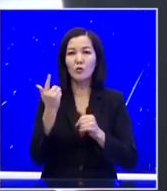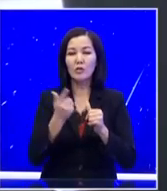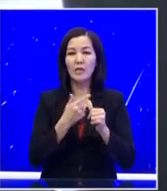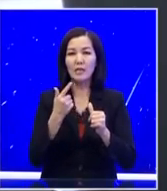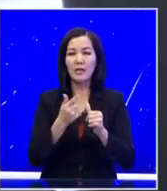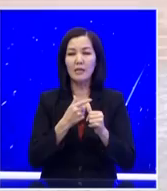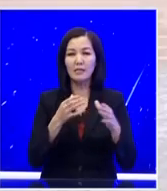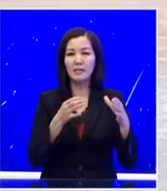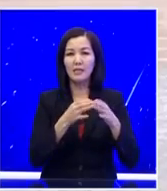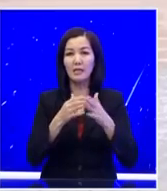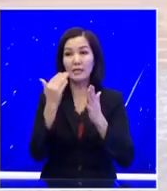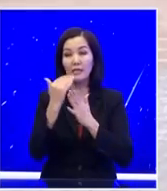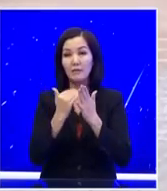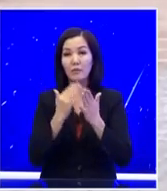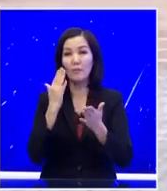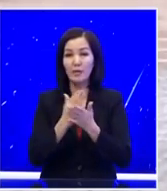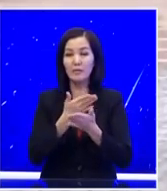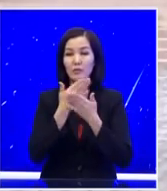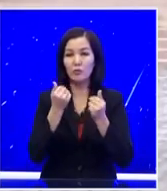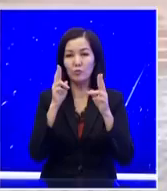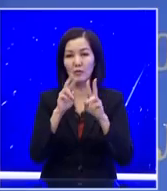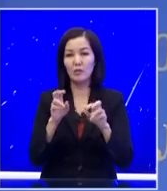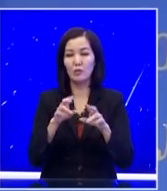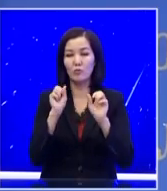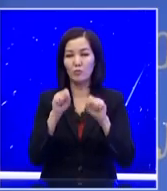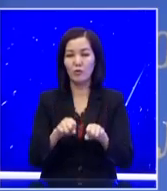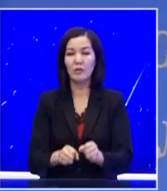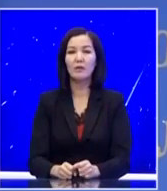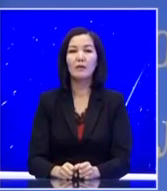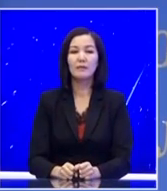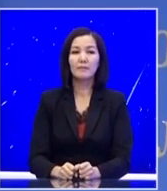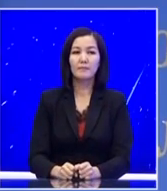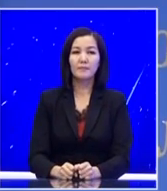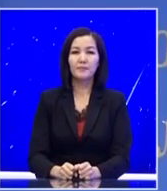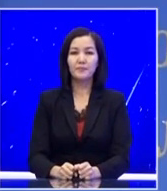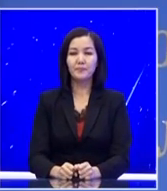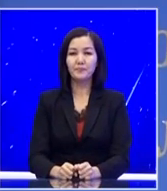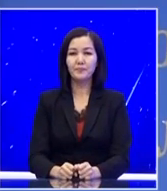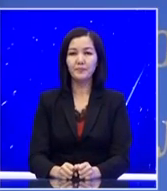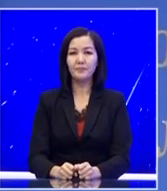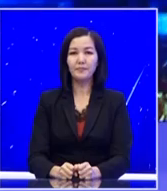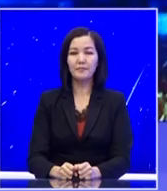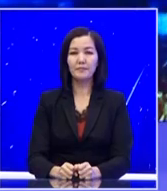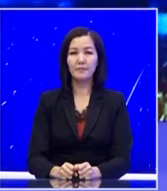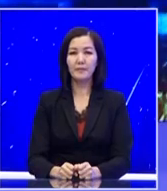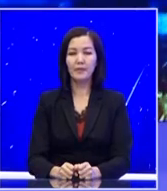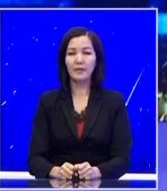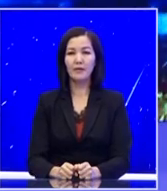санаттар бойынша тізімде болсаңыз болғаны. Меруерт Қыдырбайқызы, Бекзат Қажымұханов, Жетісу телеарнасы.